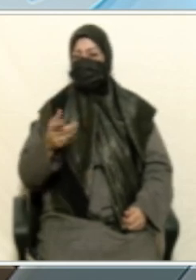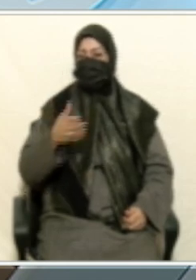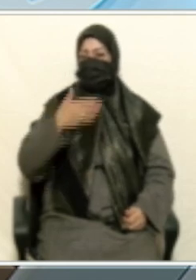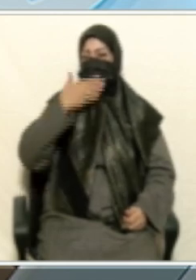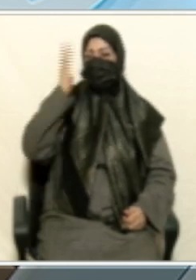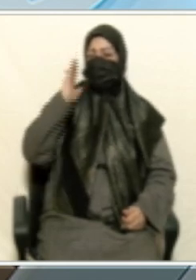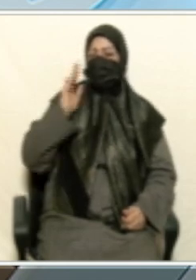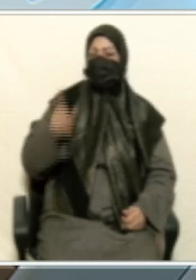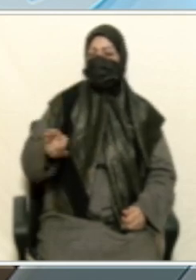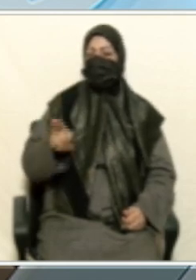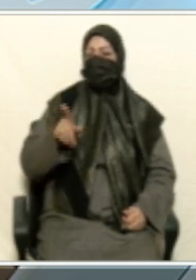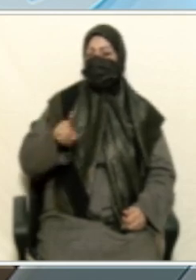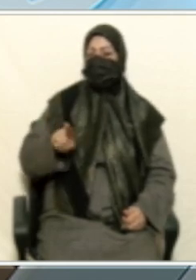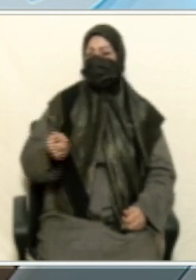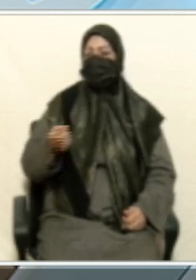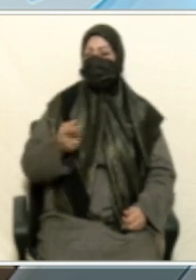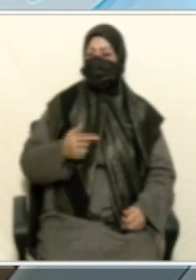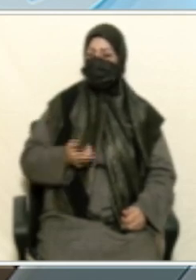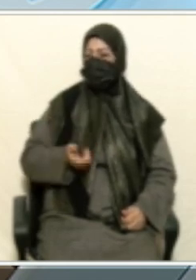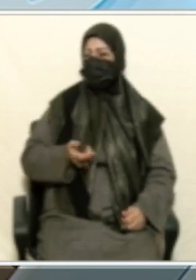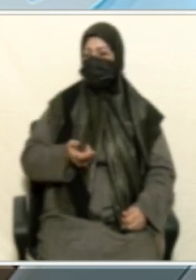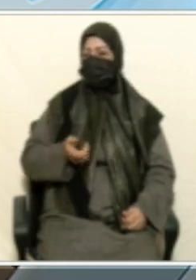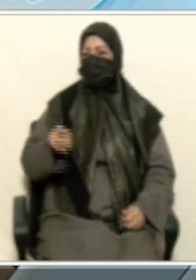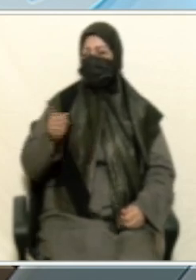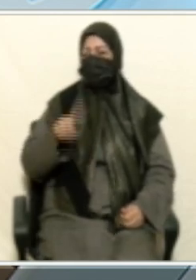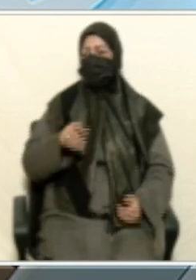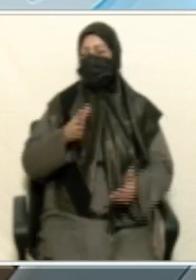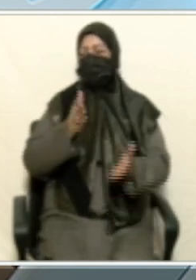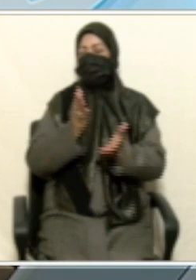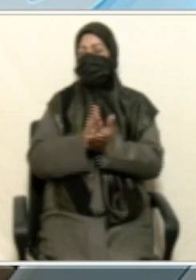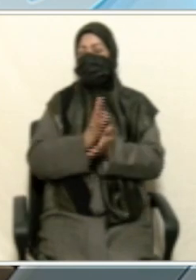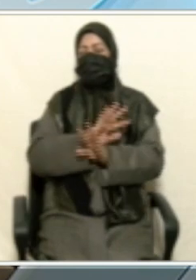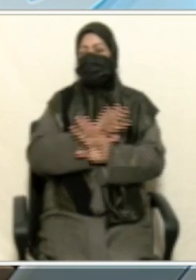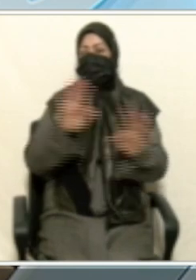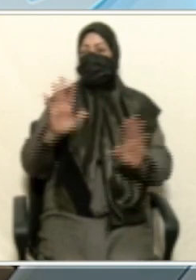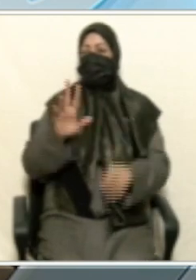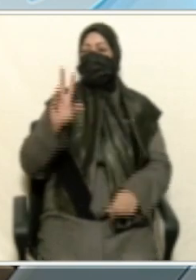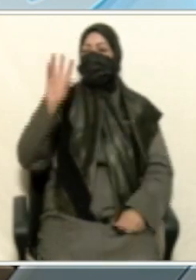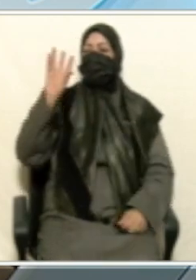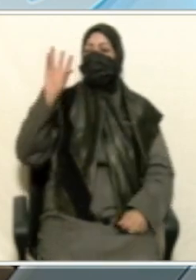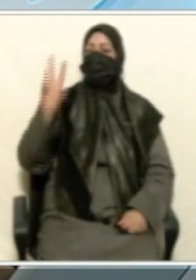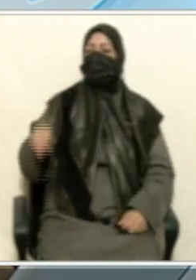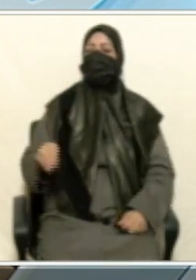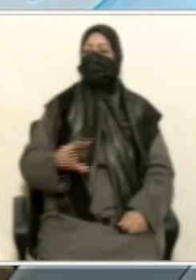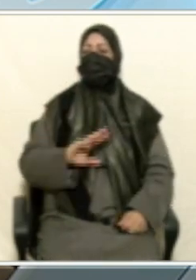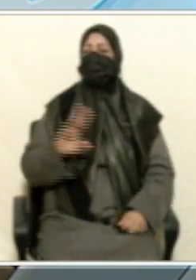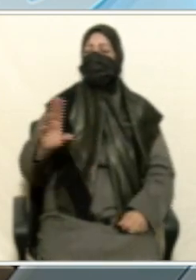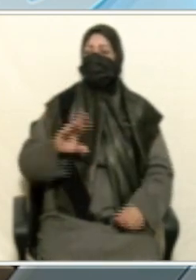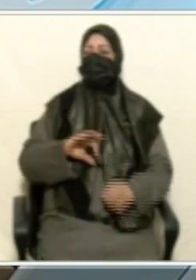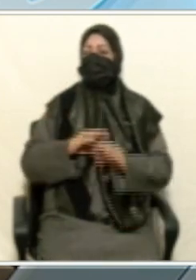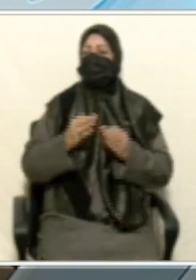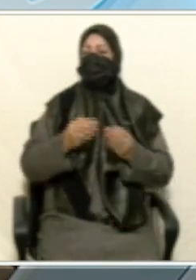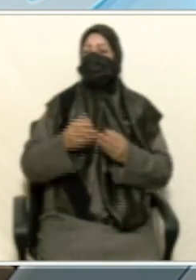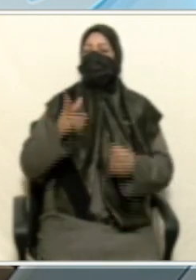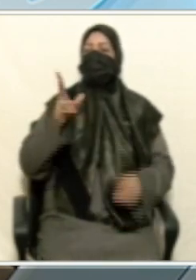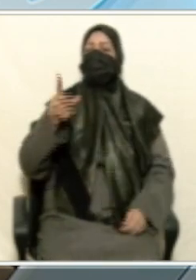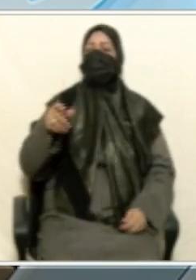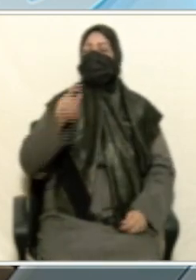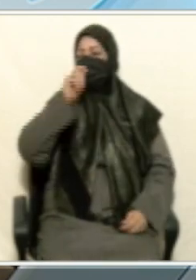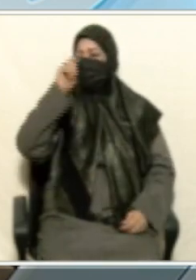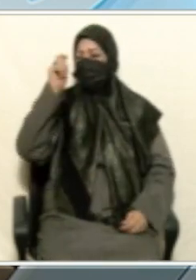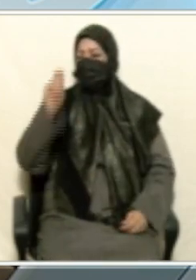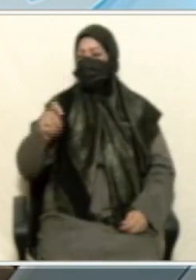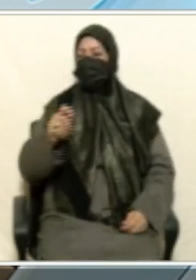يستقيم للإنسان معه بعد ذلك حياة اجتماعية سليمة. إذا اتهمته بالكذب أو